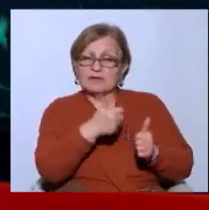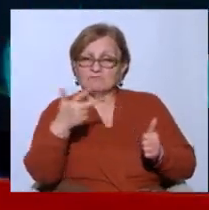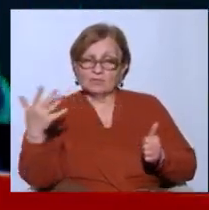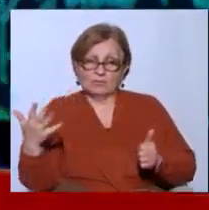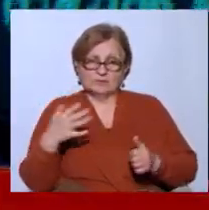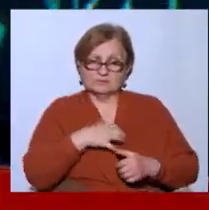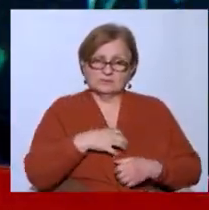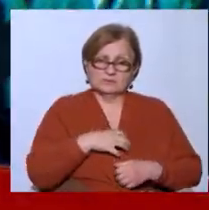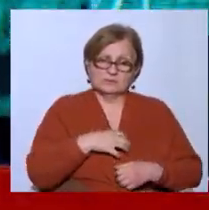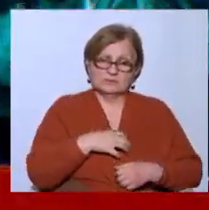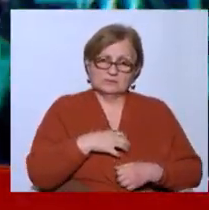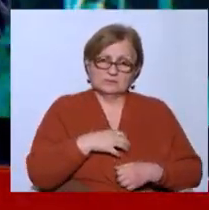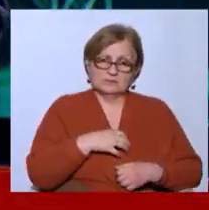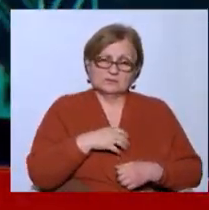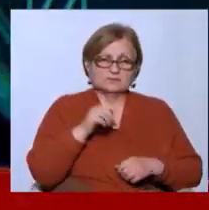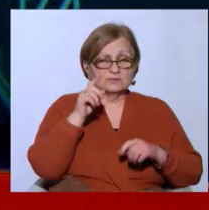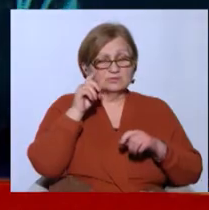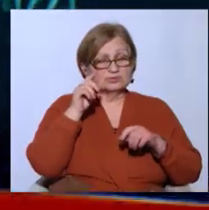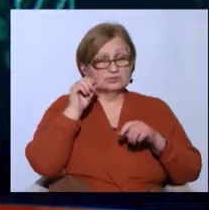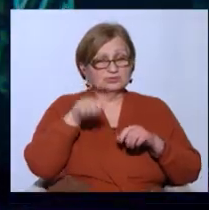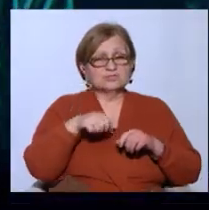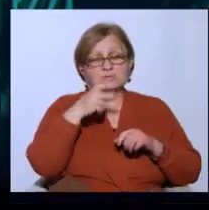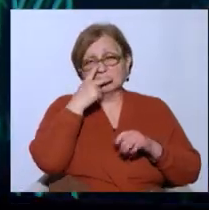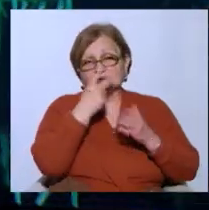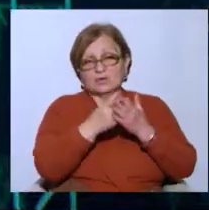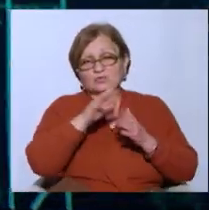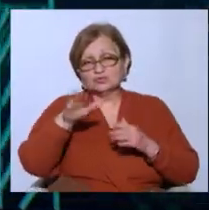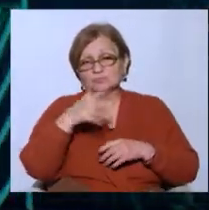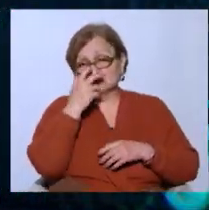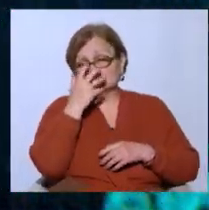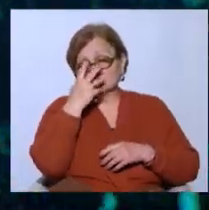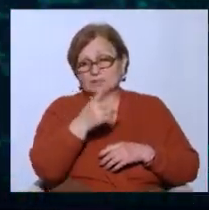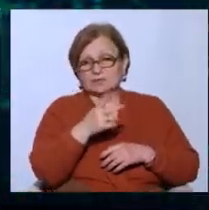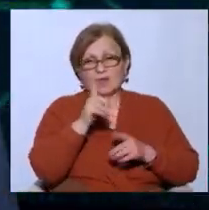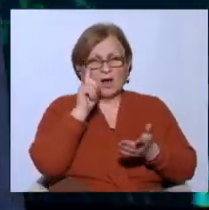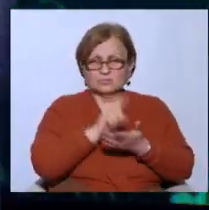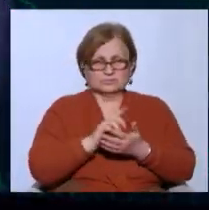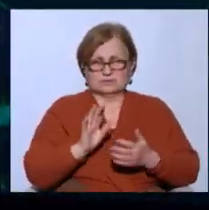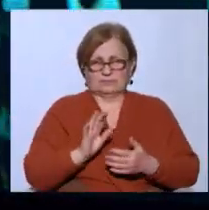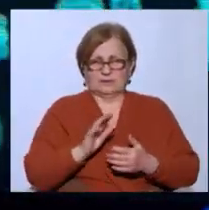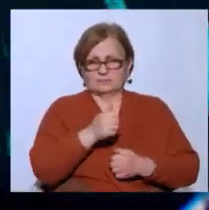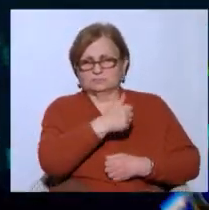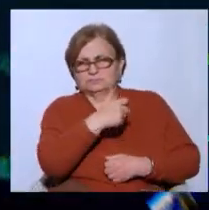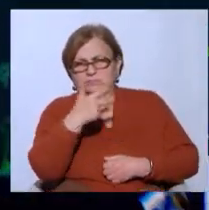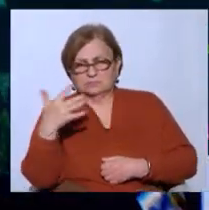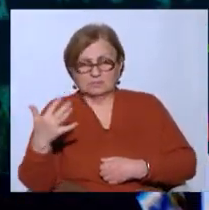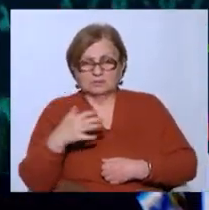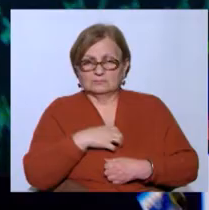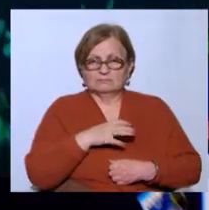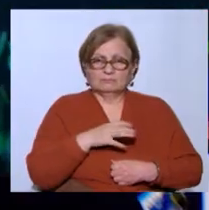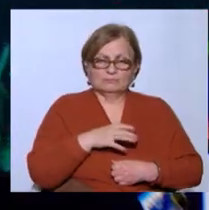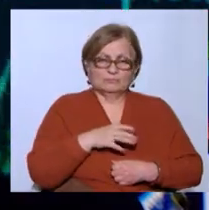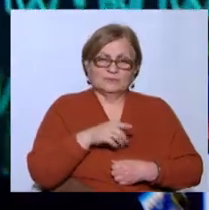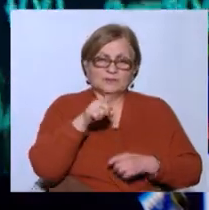ამას მნიშვნელობა რა თქმა უნდა არ აქვს. აი შემდეგ სლაიდზე ჩვენ გვექნება ამის მაგალითები, როდესაც მიმდევრობას მნიშვნელობა არ აქვს. აი მოდით